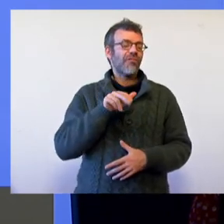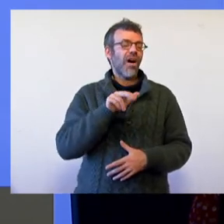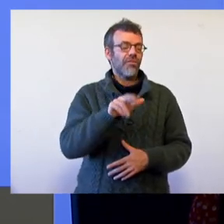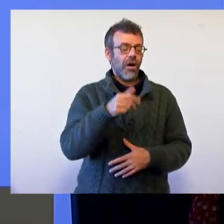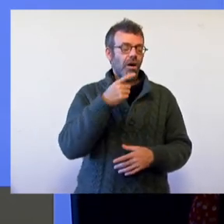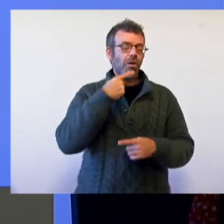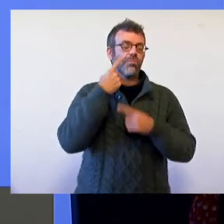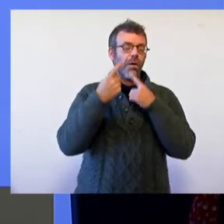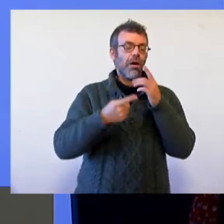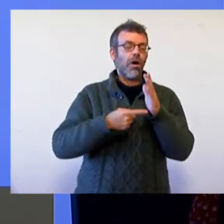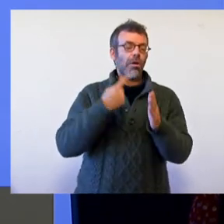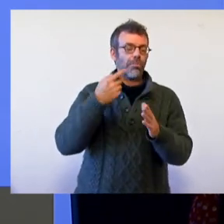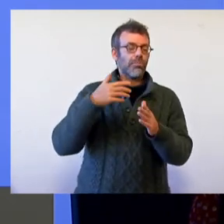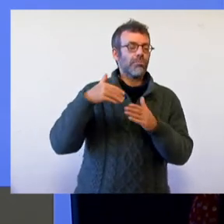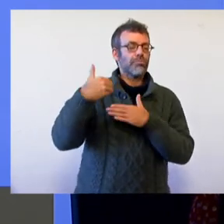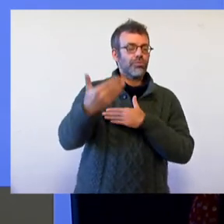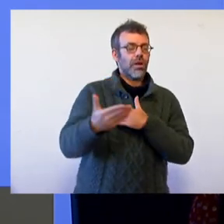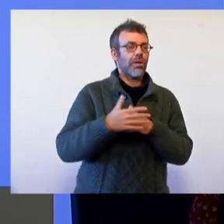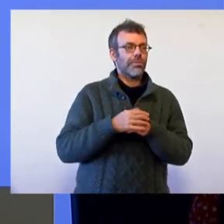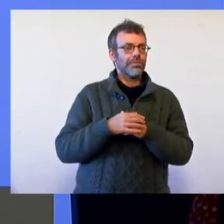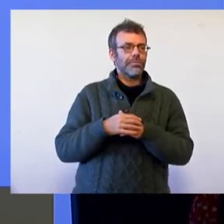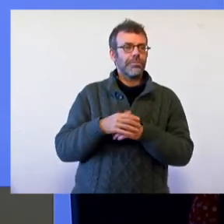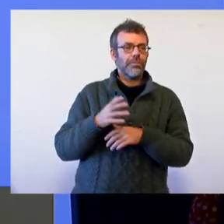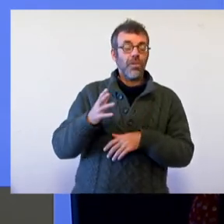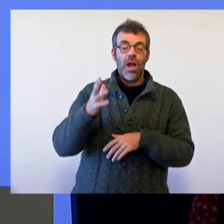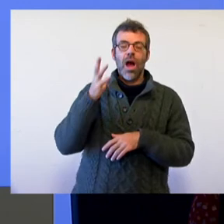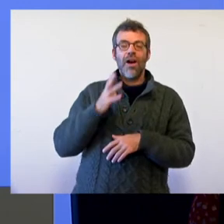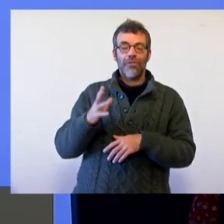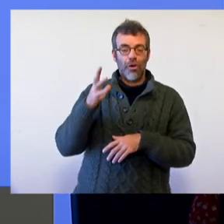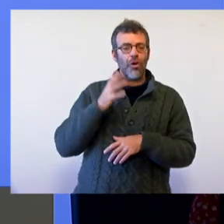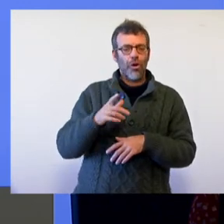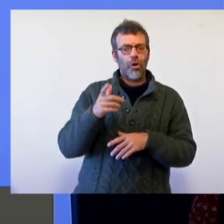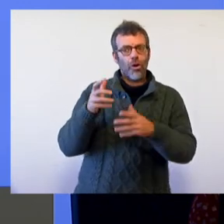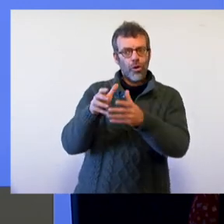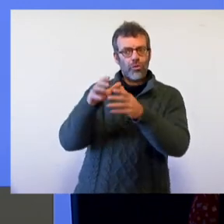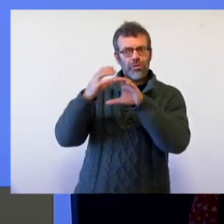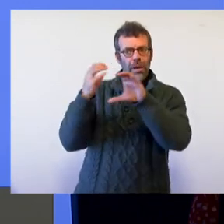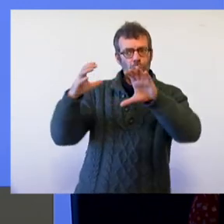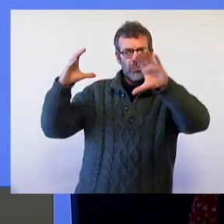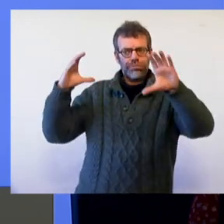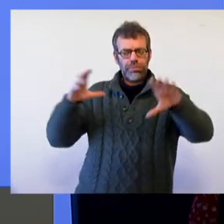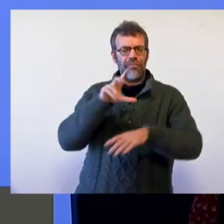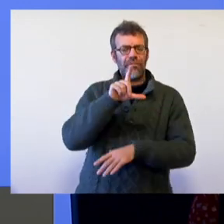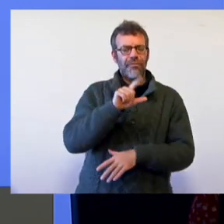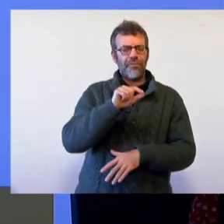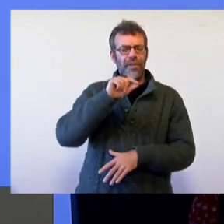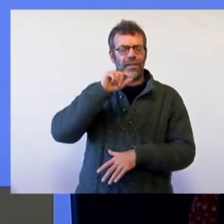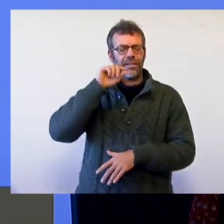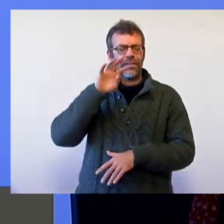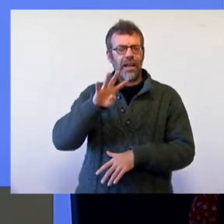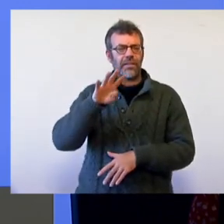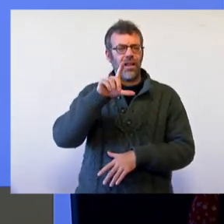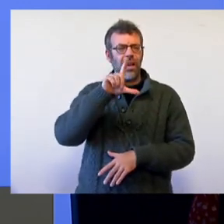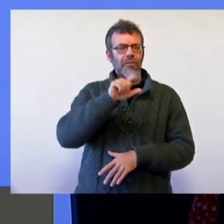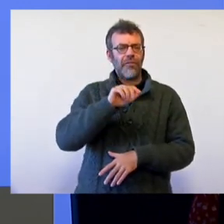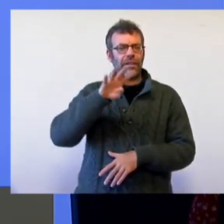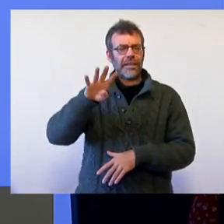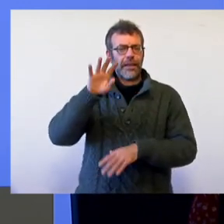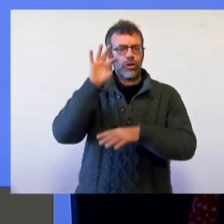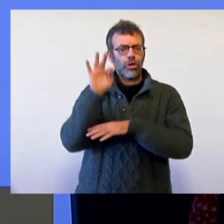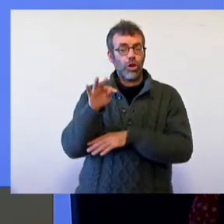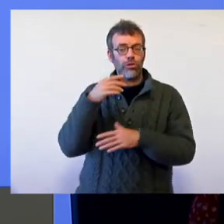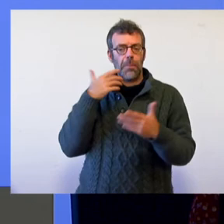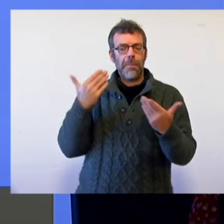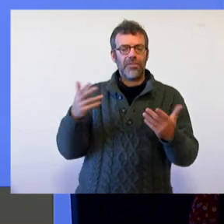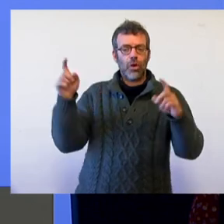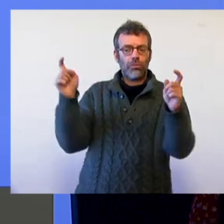nous y reviendrons. Alors, on saisit moins qu'avant. Avant, on faisait 24 tonnes. Bon, là, on est plutôt à 700 kilos. Mais il y a